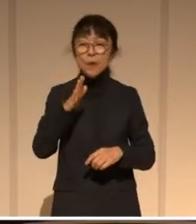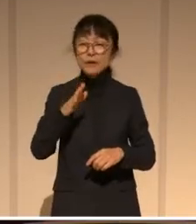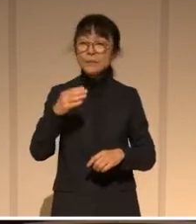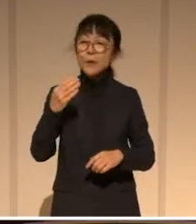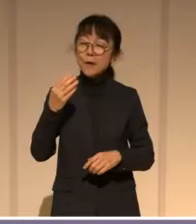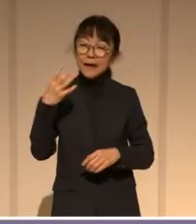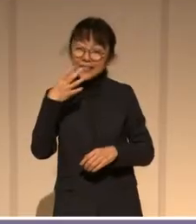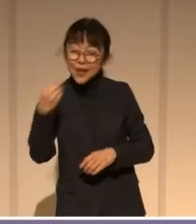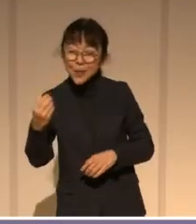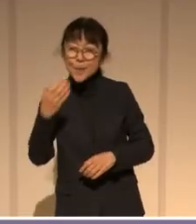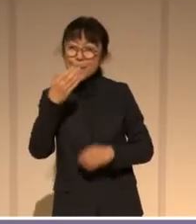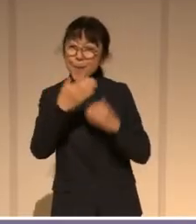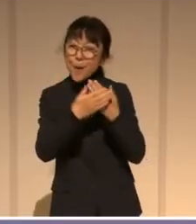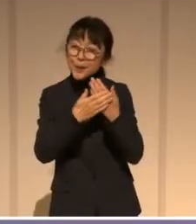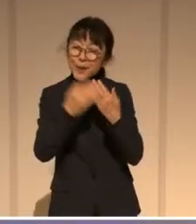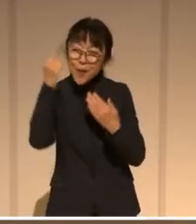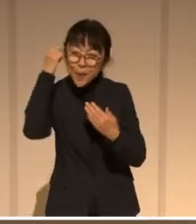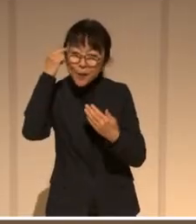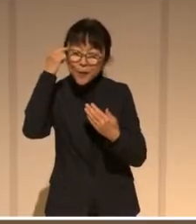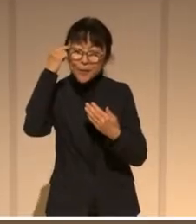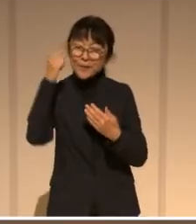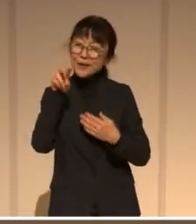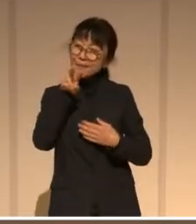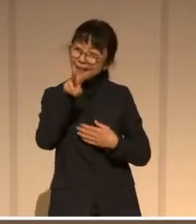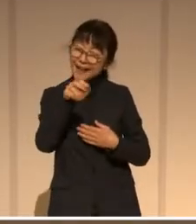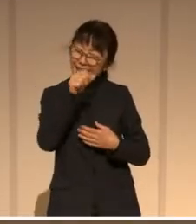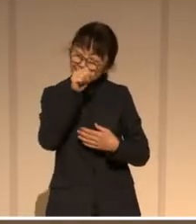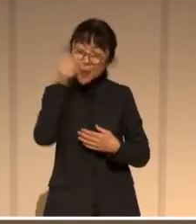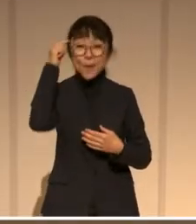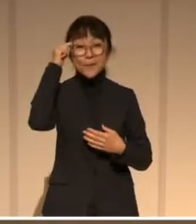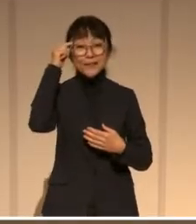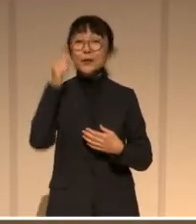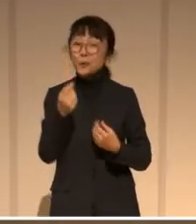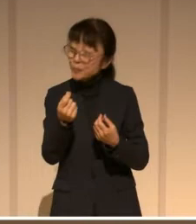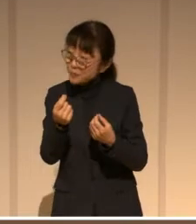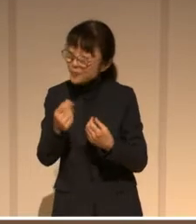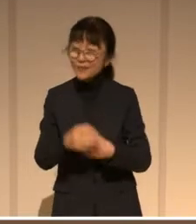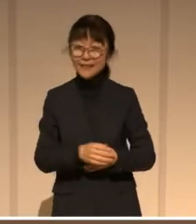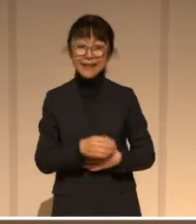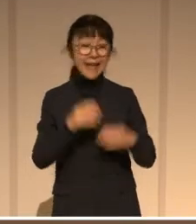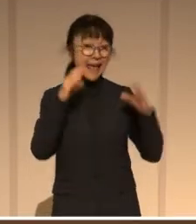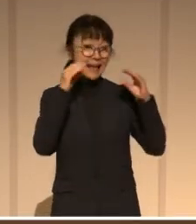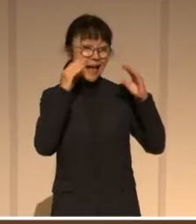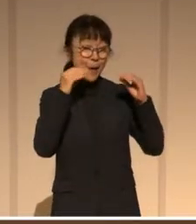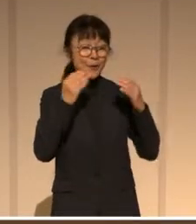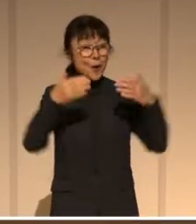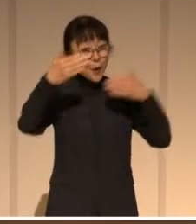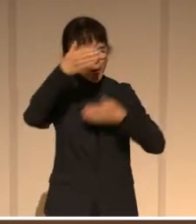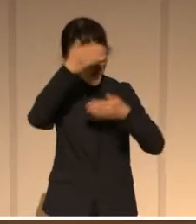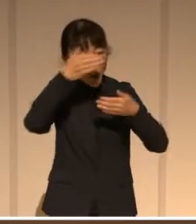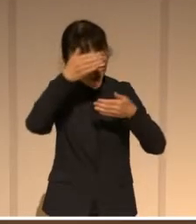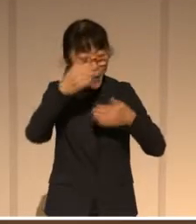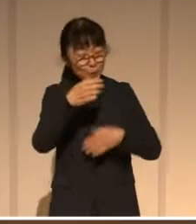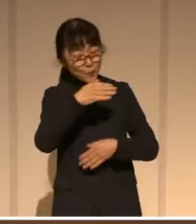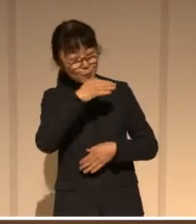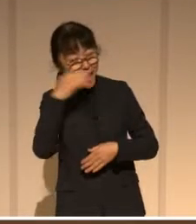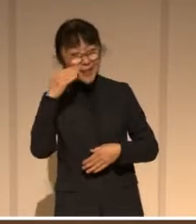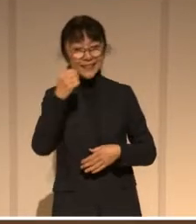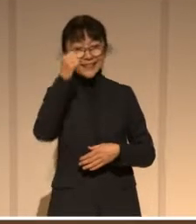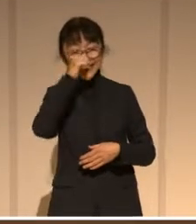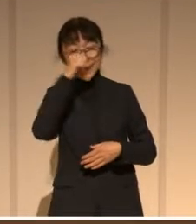なんじゃないですかねすごく魅力的ですよねとですかほいそのリングアウトかな表情が素敵いいです